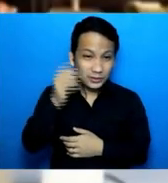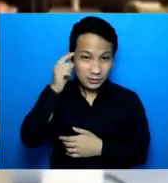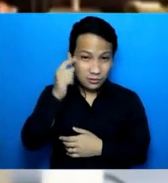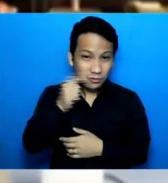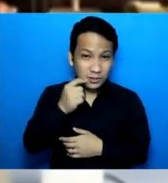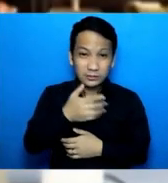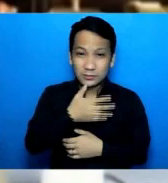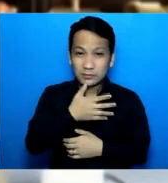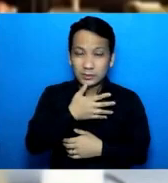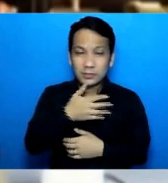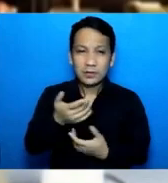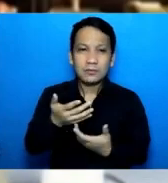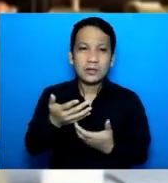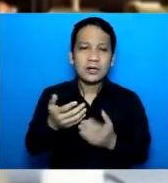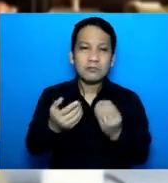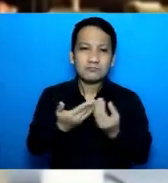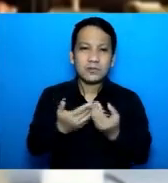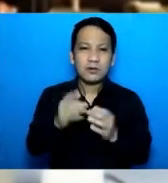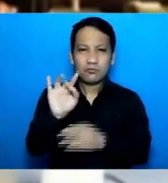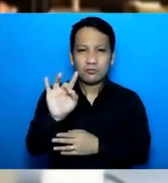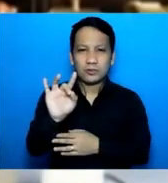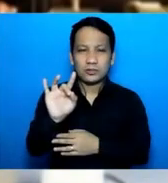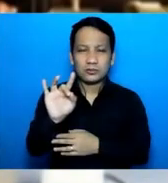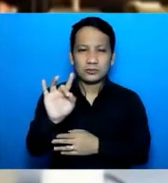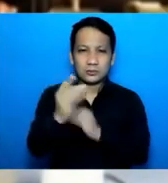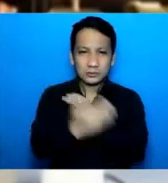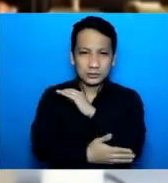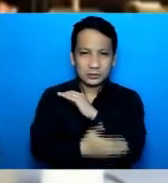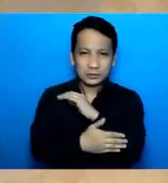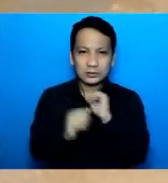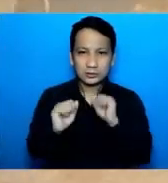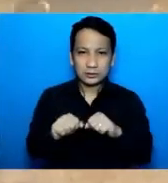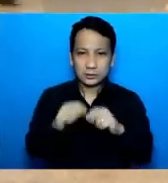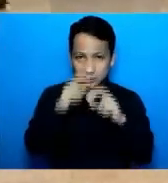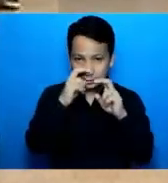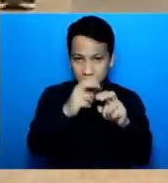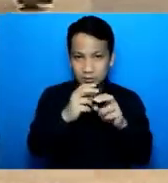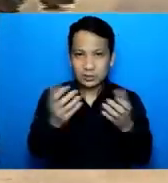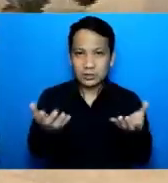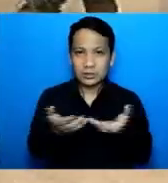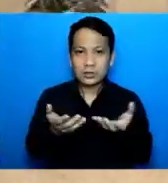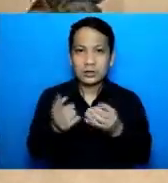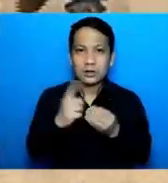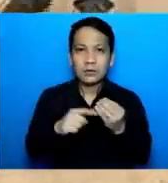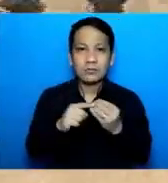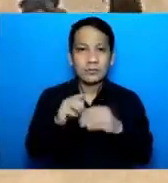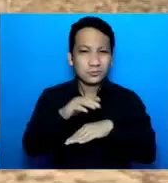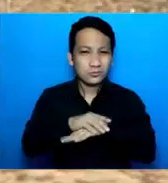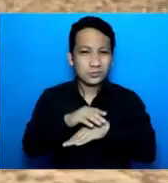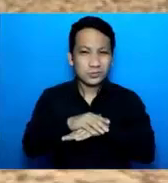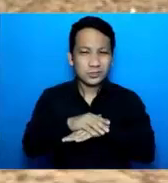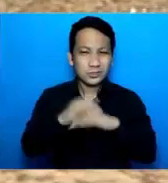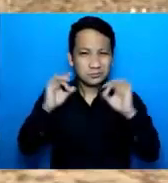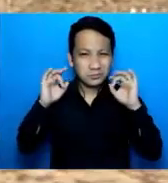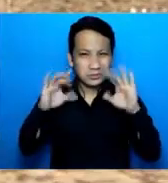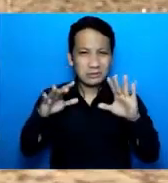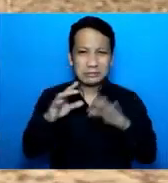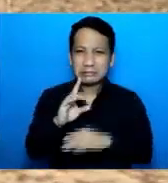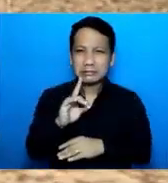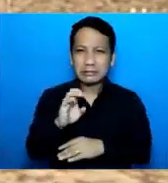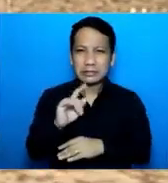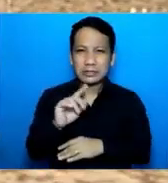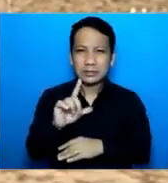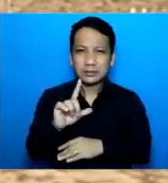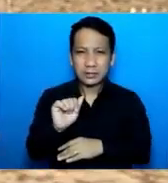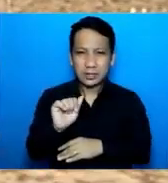higit pa sa 8 bansa ang dapat isailalim sa travel restrictions dahil sa banta ng Delta variant. I think the Delta variant has